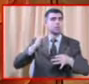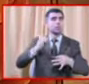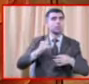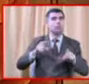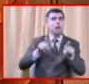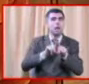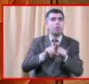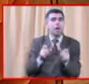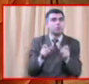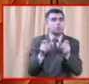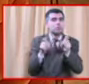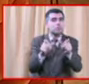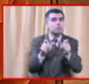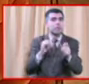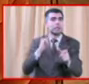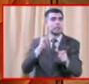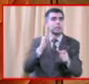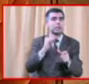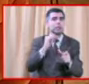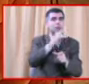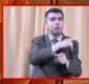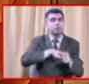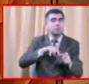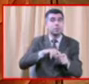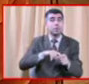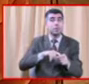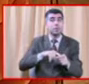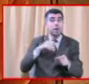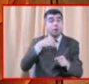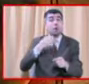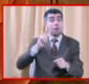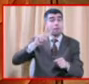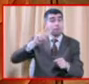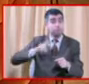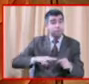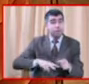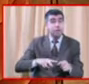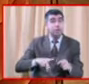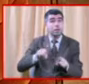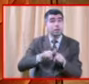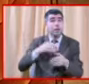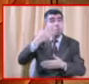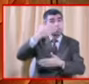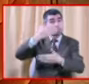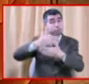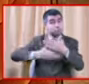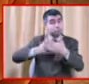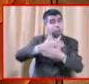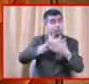بكل حزم وصرامة. وفي هذا الإطار وجهنا مذكرة